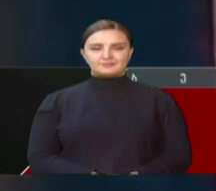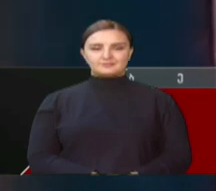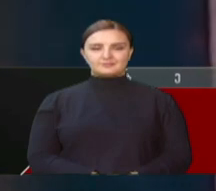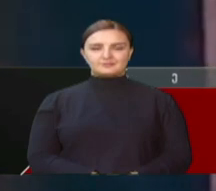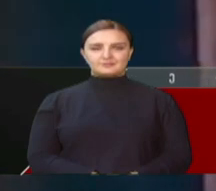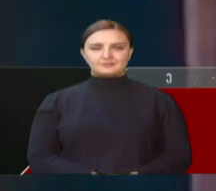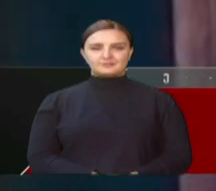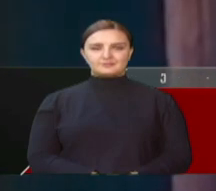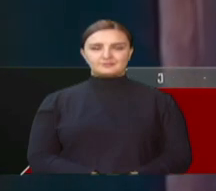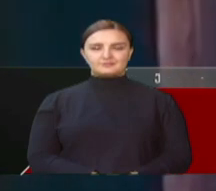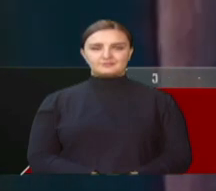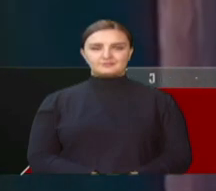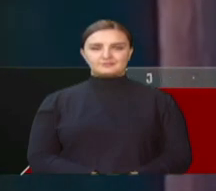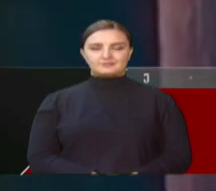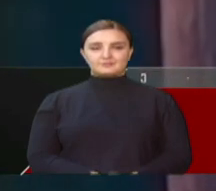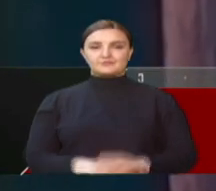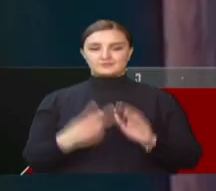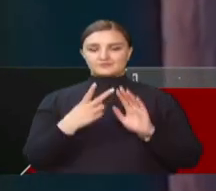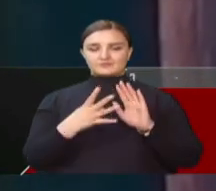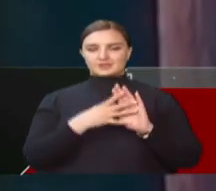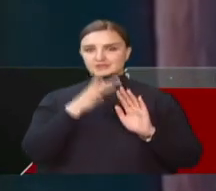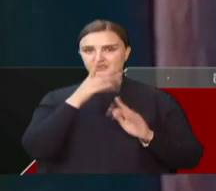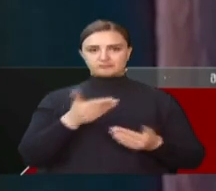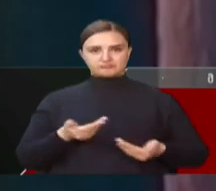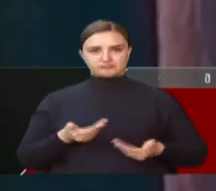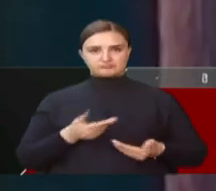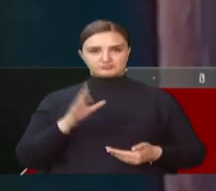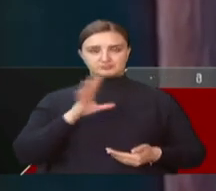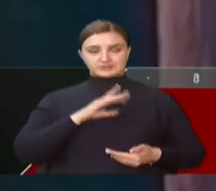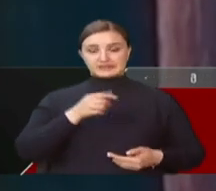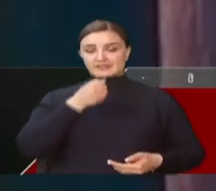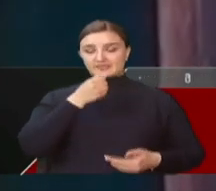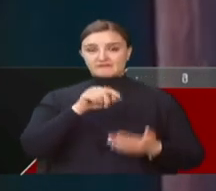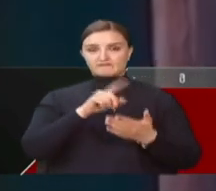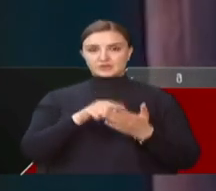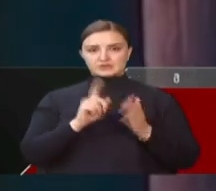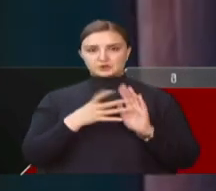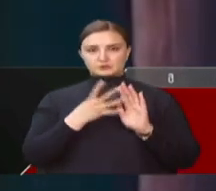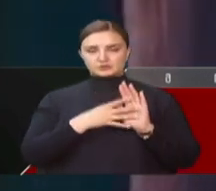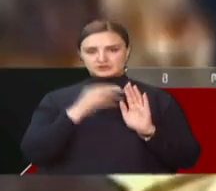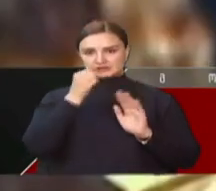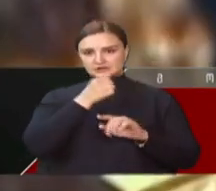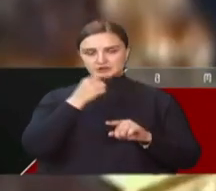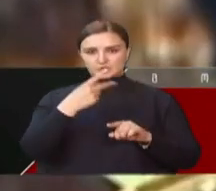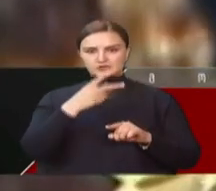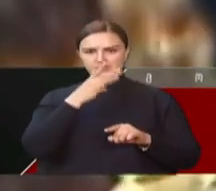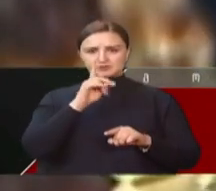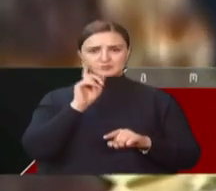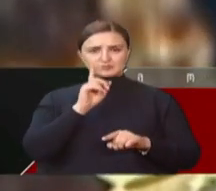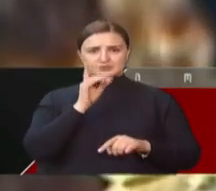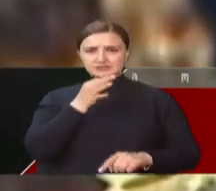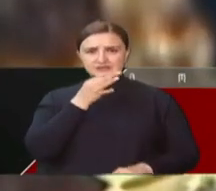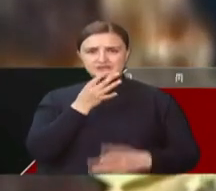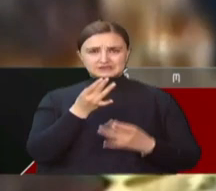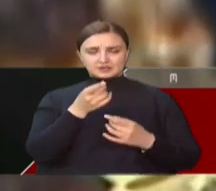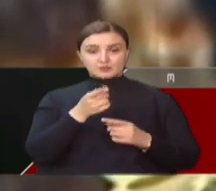კონი კლისინი 29 წელი იცხოვრა. ეს ინტერვიუ 80-იან წლებშია ჩაწერილი. მაშინ 20 წლისაც არ იქნებოდა,